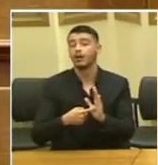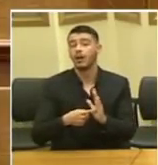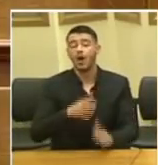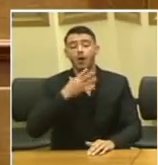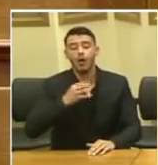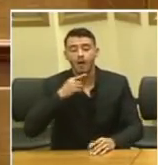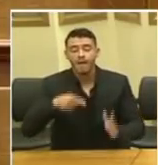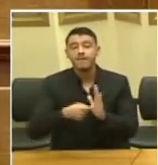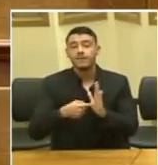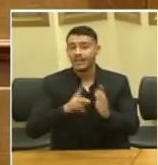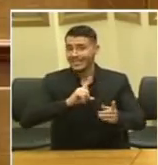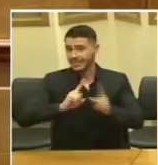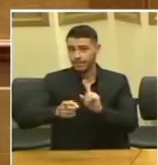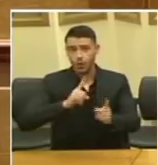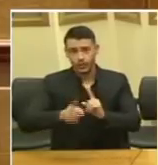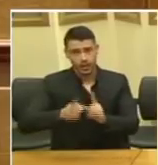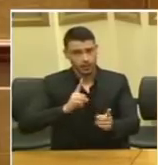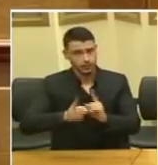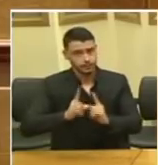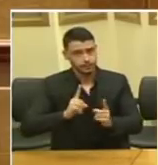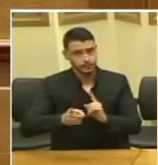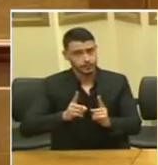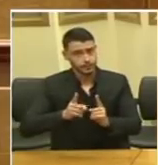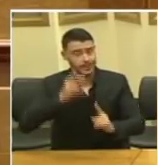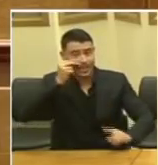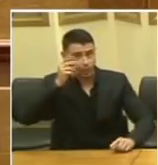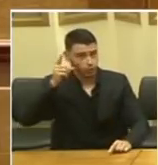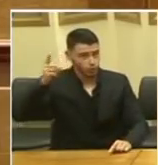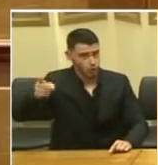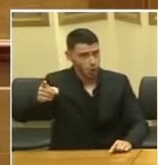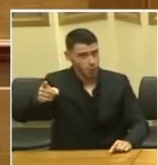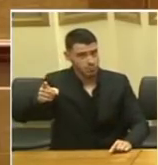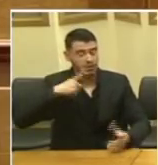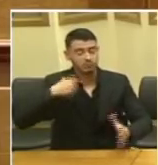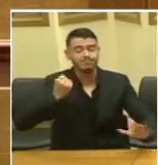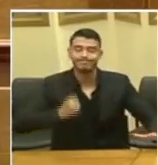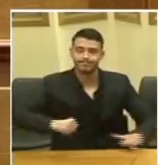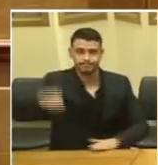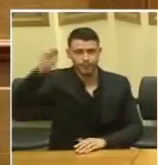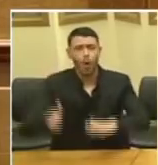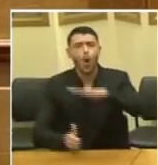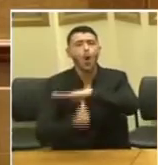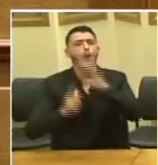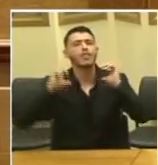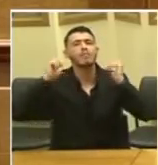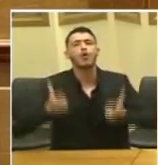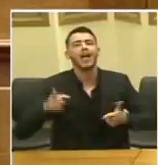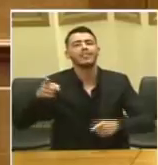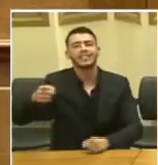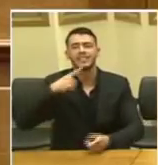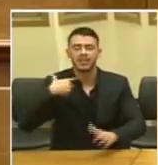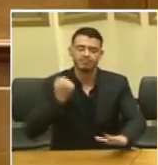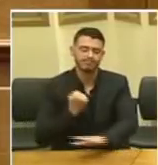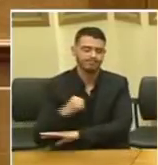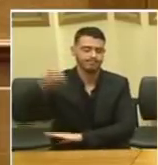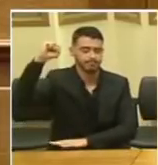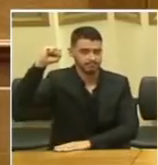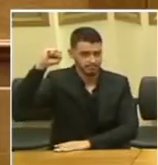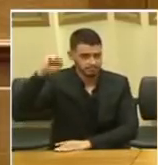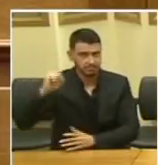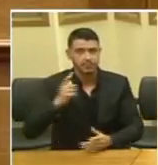συμφωνία ήδη στα Σκόπια έχει βρει την αντίθεση του ίδιου του Προέδρου της Δημοκρατίας αλλά και του συνόλου